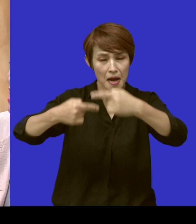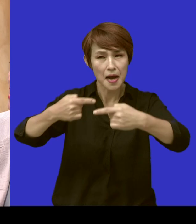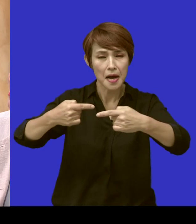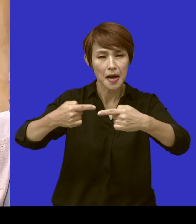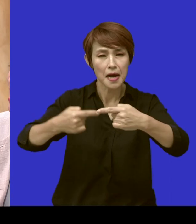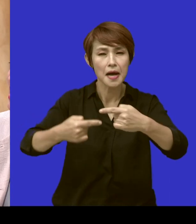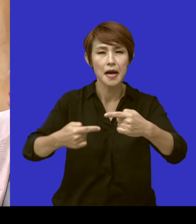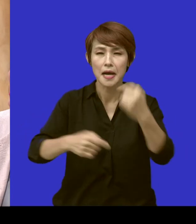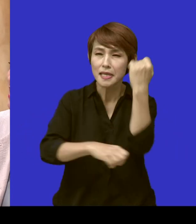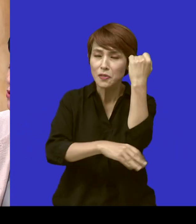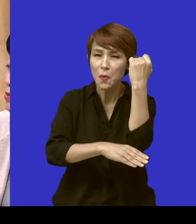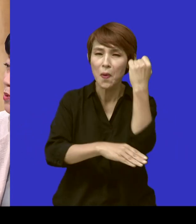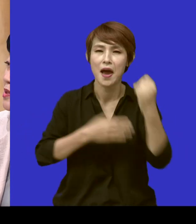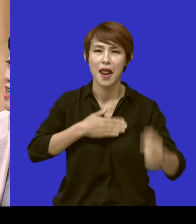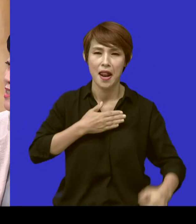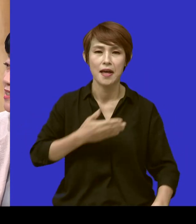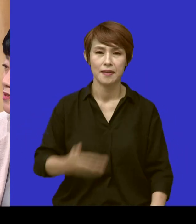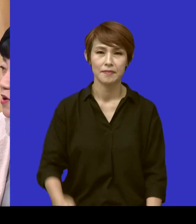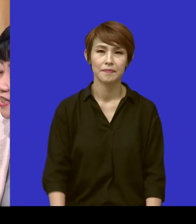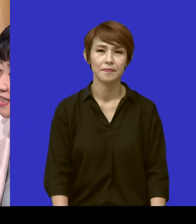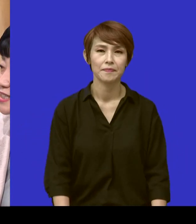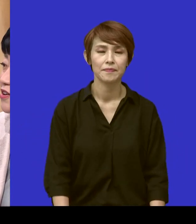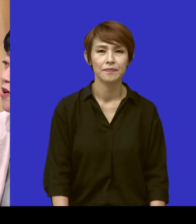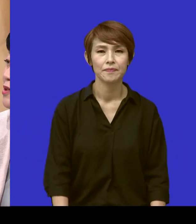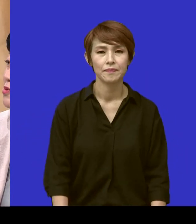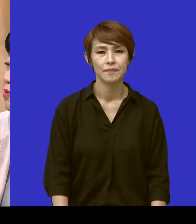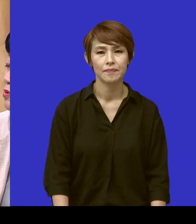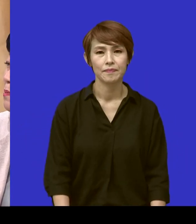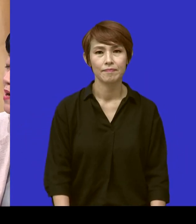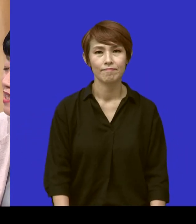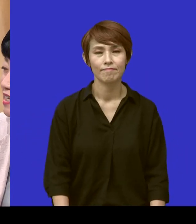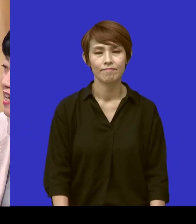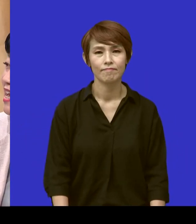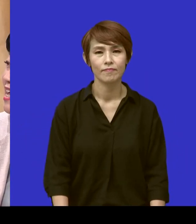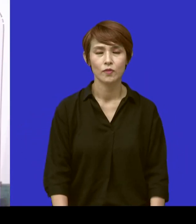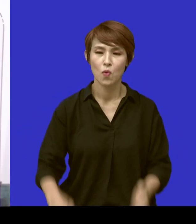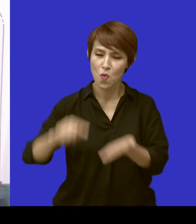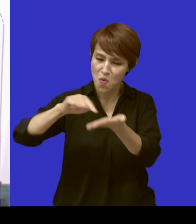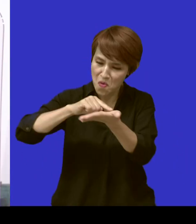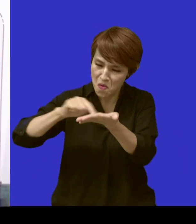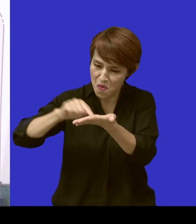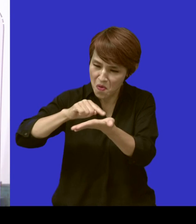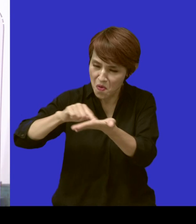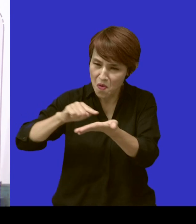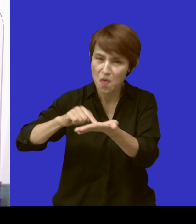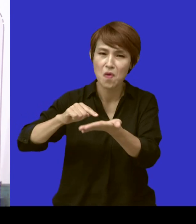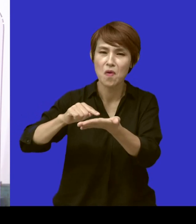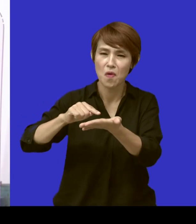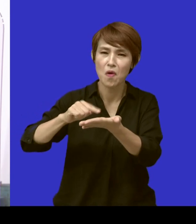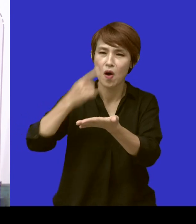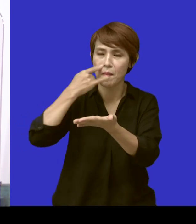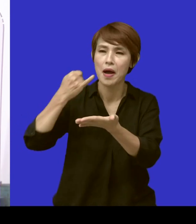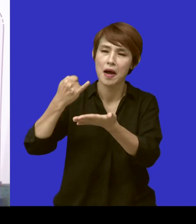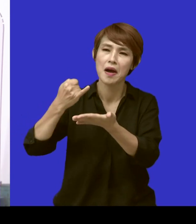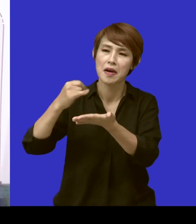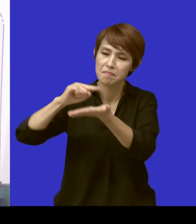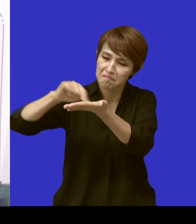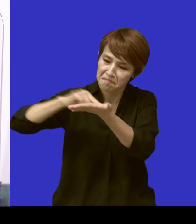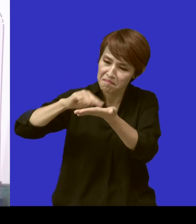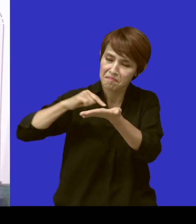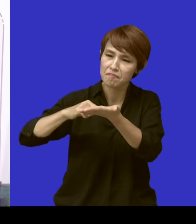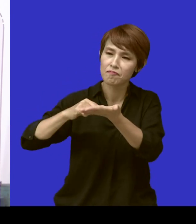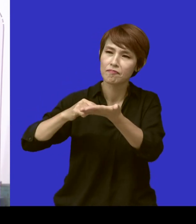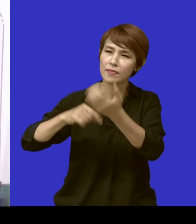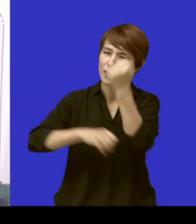기초 수화지만 그 손동작으로 하시는 것, 또 손바닥에 필답 해주시는 것, 네.